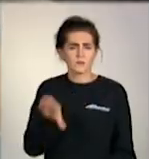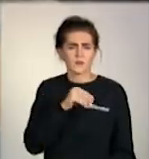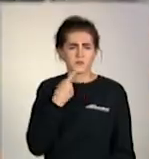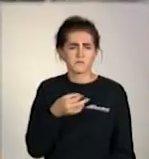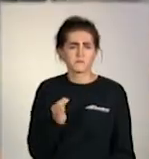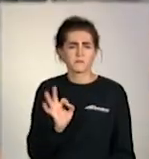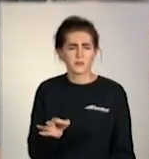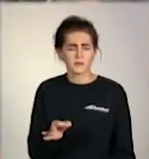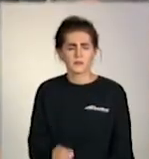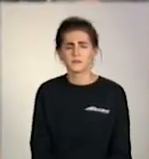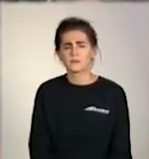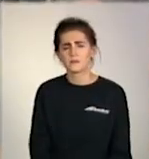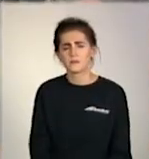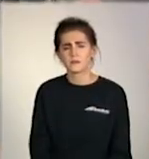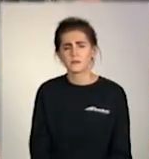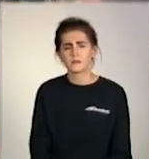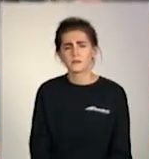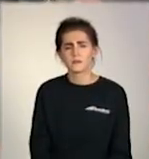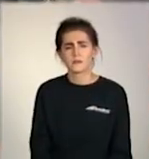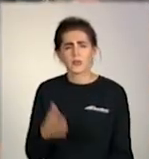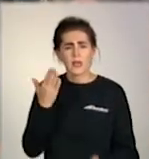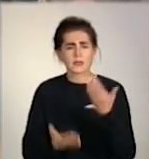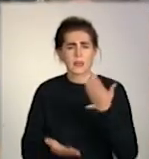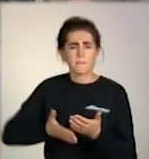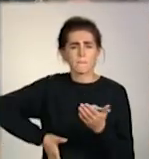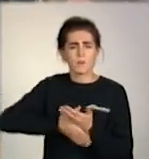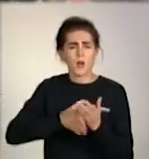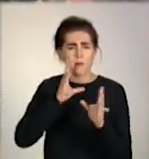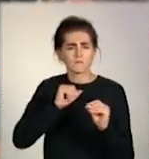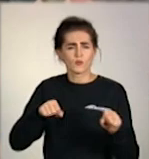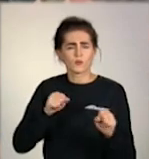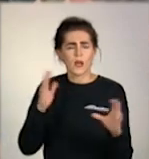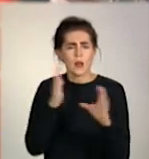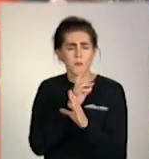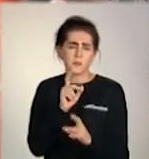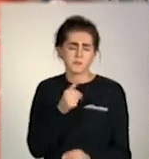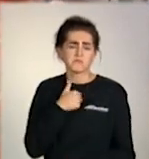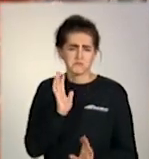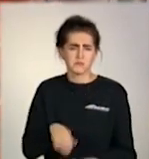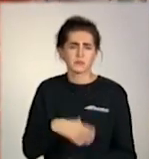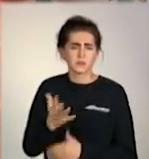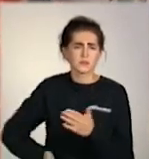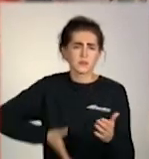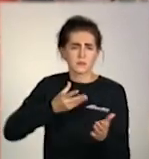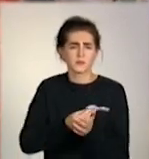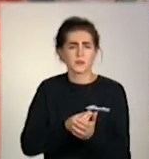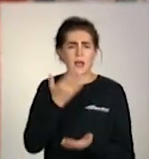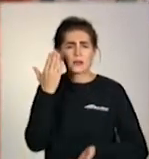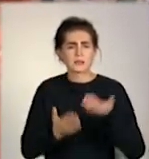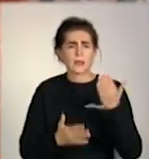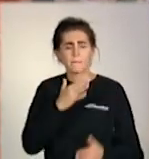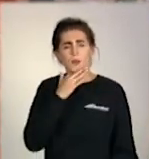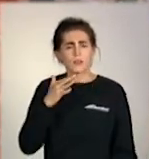доцільною. Если это экологии нашей поможет, то, конечно, почему я бы заплатила. Ну вот если бы ввели